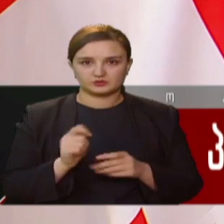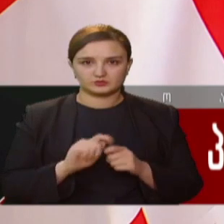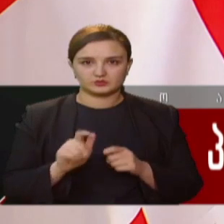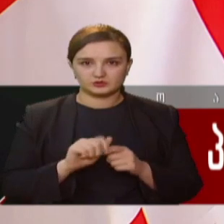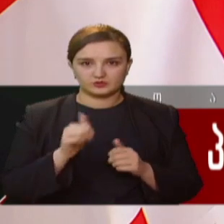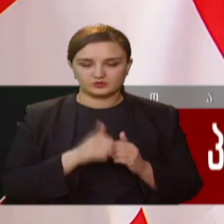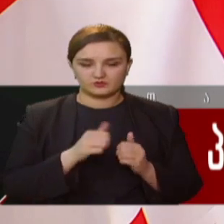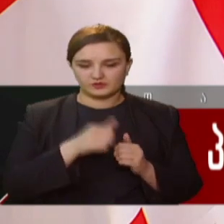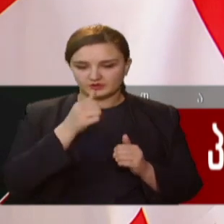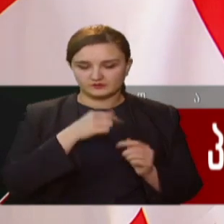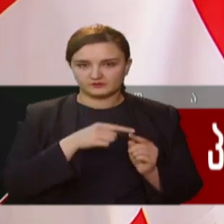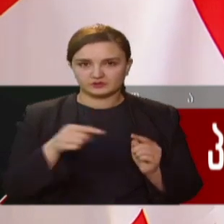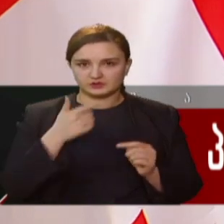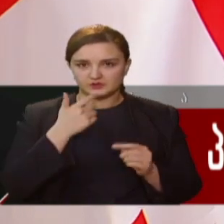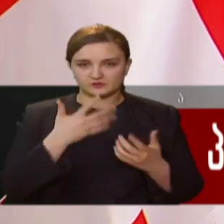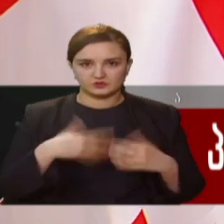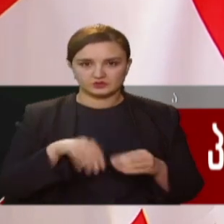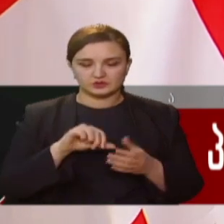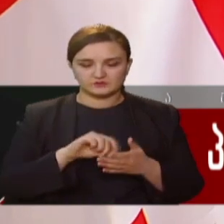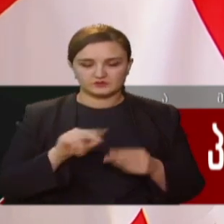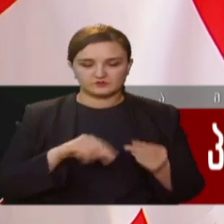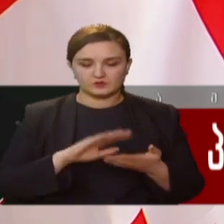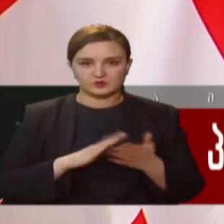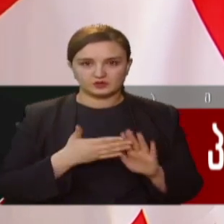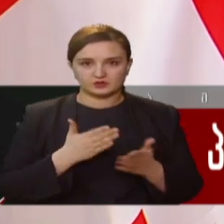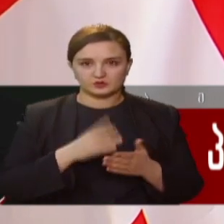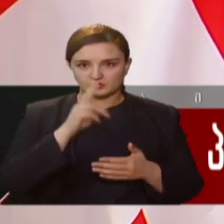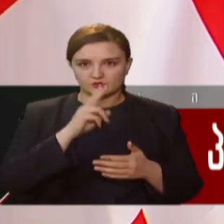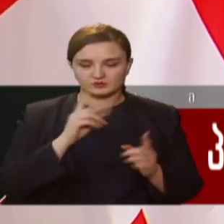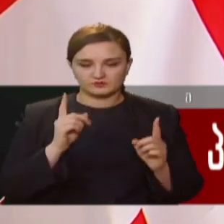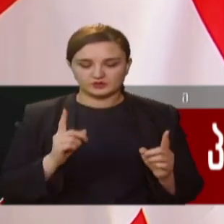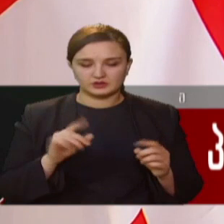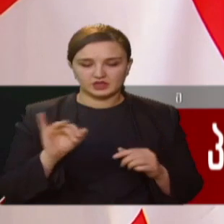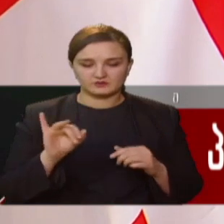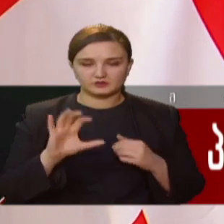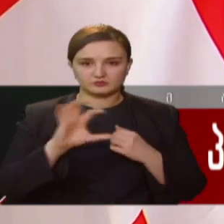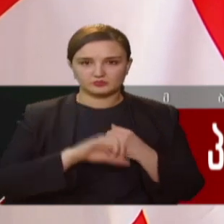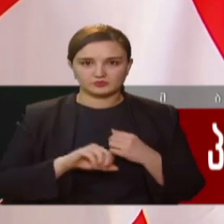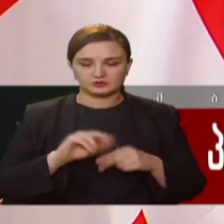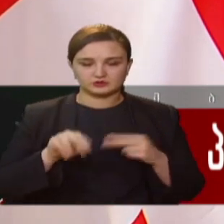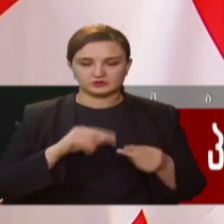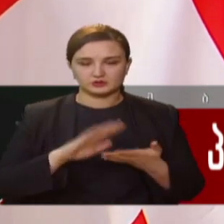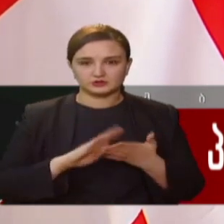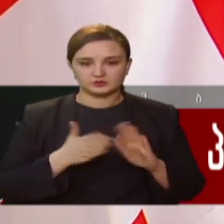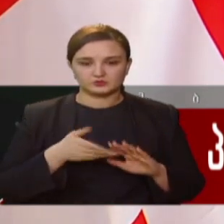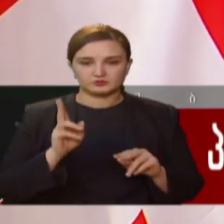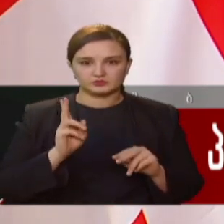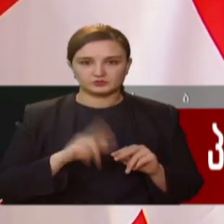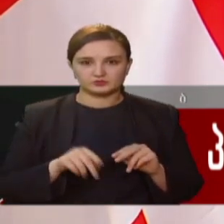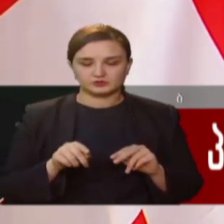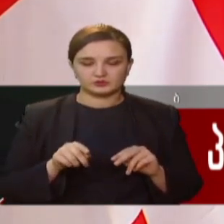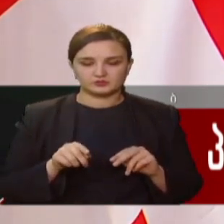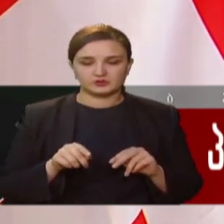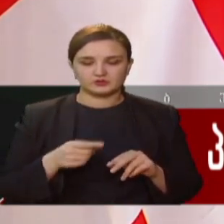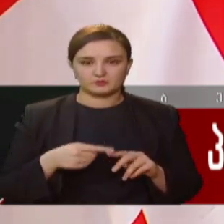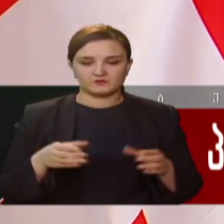ყოველთვიურად სააკაშვილის ოჯახის წევრები. თქვენ იცით, რომ ეს კონტრაქტი არის ორთვიანი, იანვრის ბოლოს ეს ხელშეკრულება სრულდება